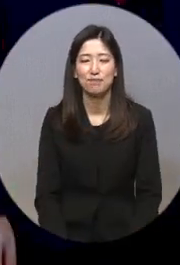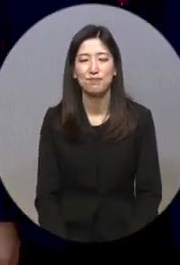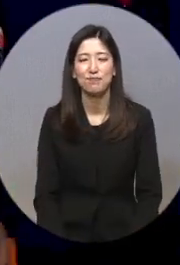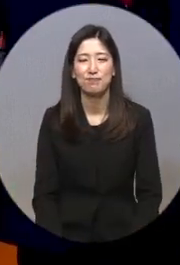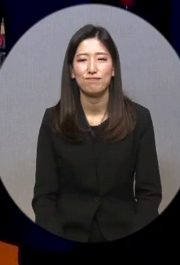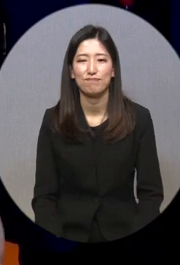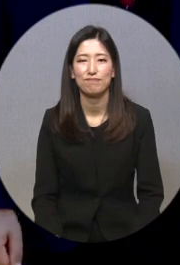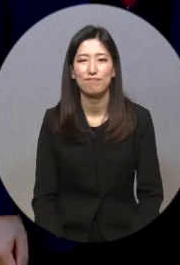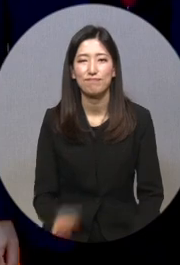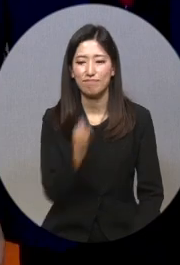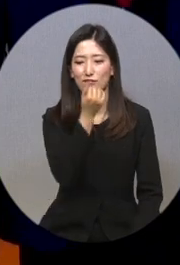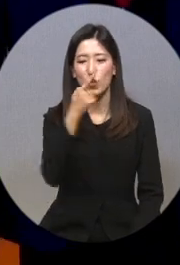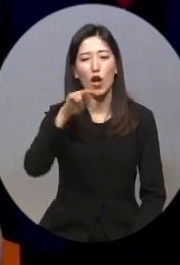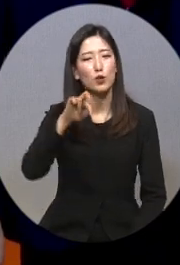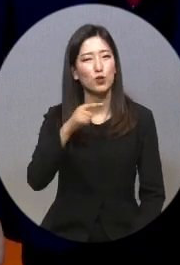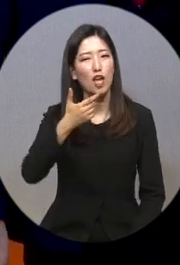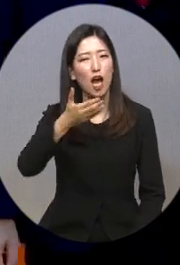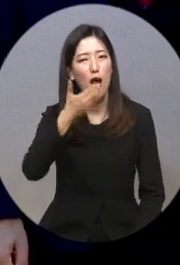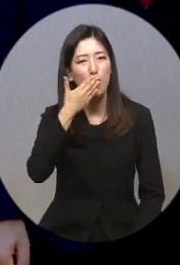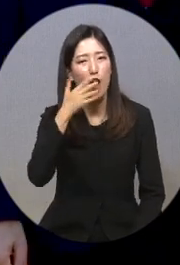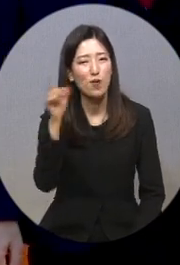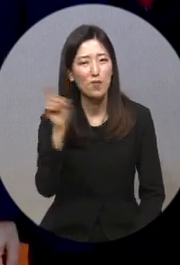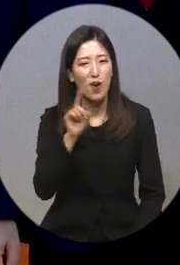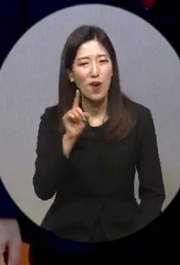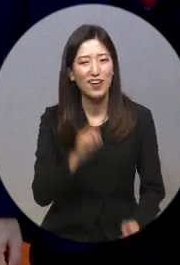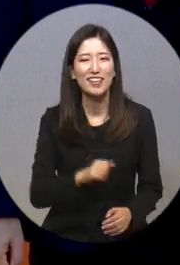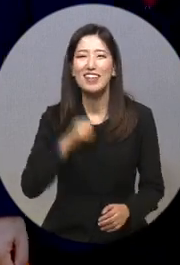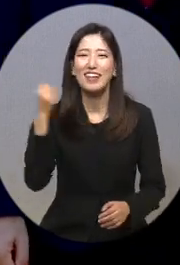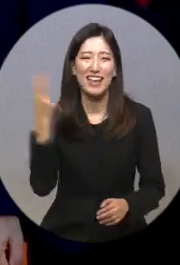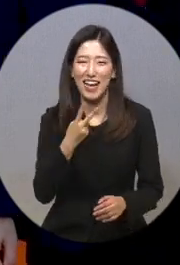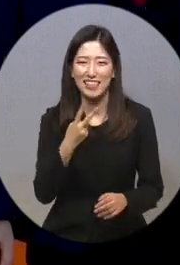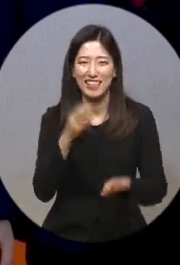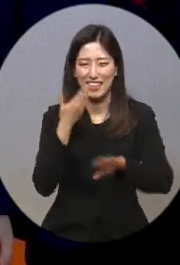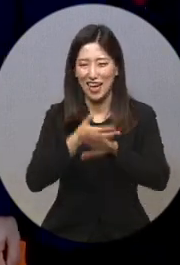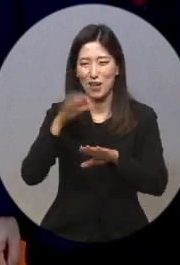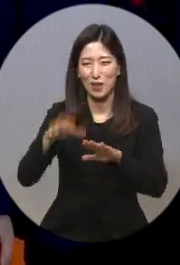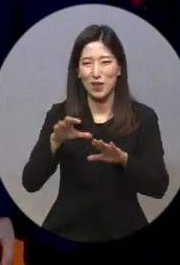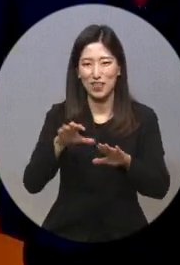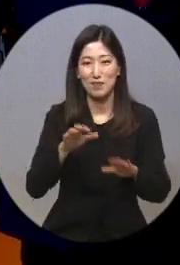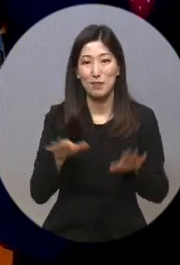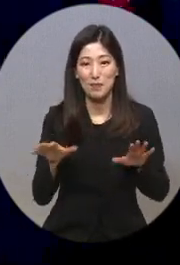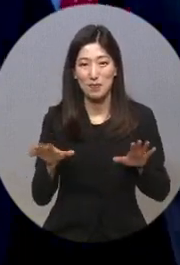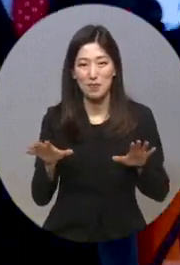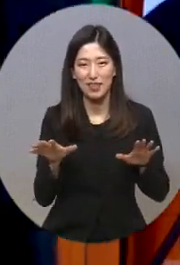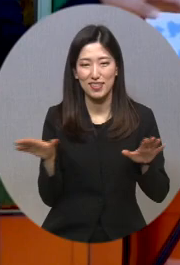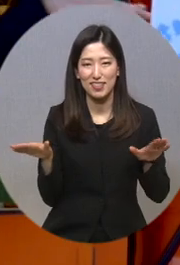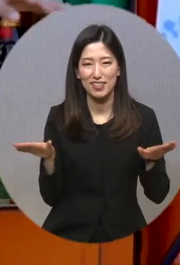본격적으로 화순에 어떤 먹거리가 있는지 스튜디오로 출발하겠습니다.